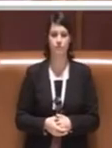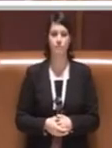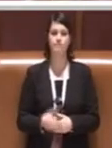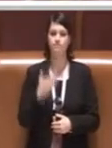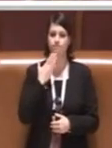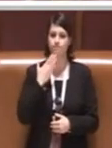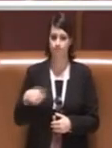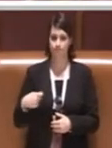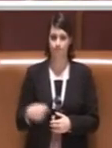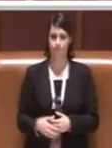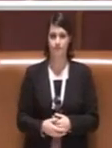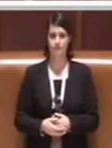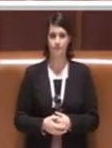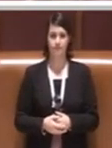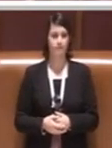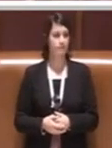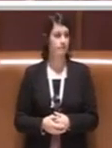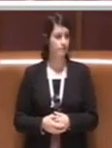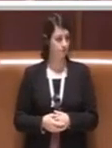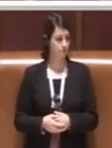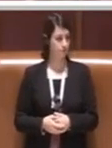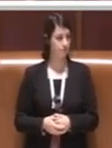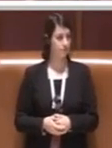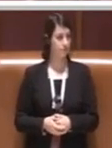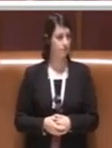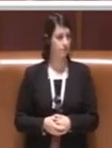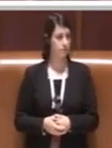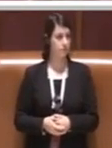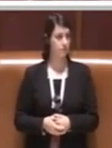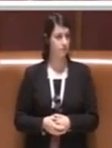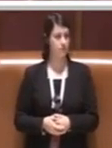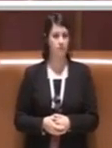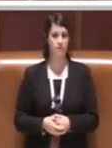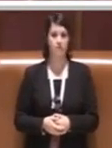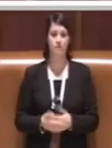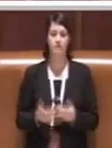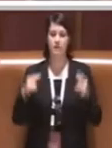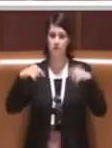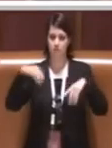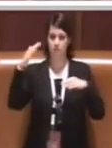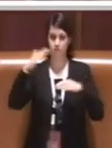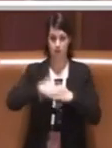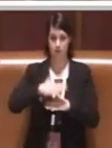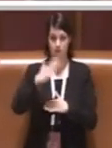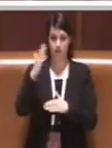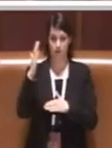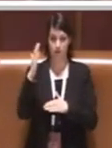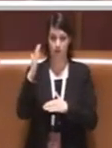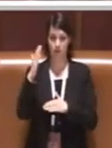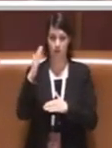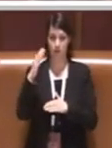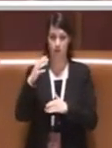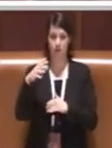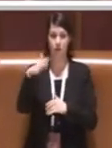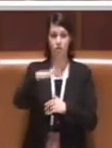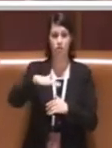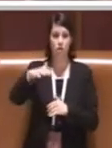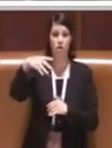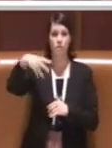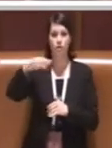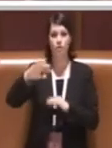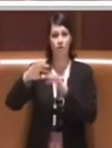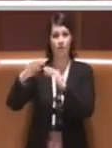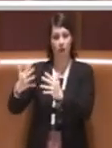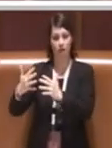Grazie Presidente, anzi Vice Presidente. Questa mattina si è tenuto nel Municipio Decimo un